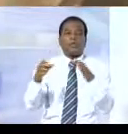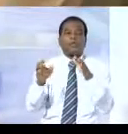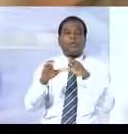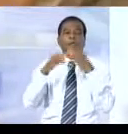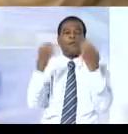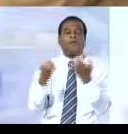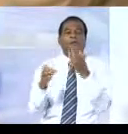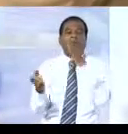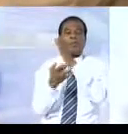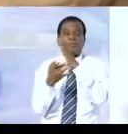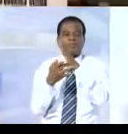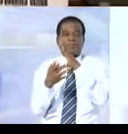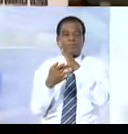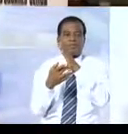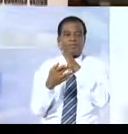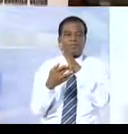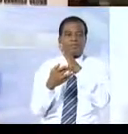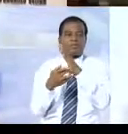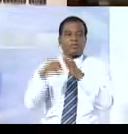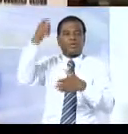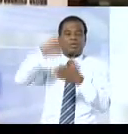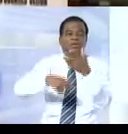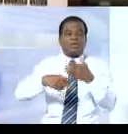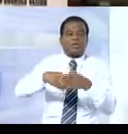conjoint UEMOA-CEDEAO, le tarif